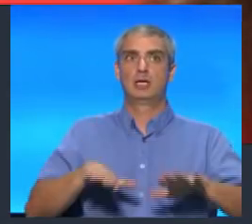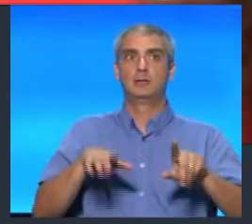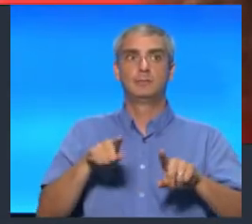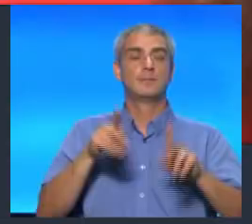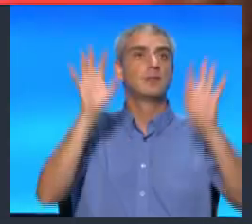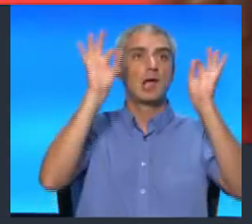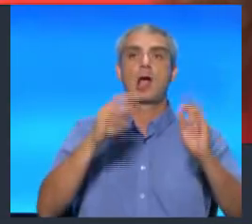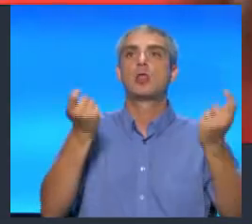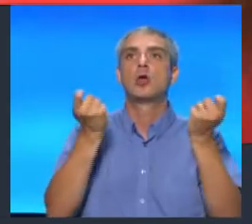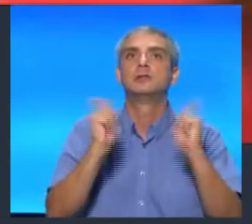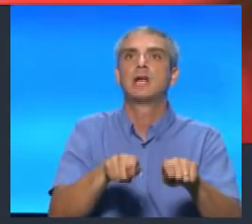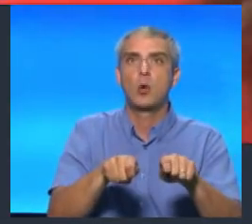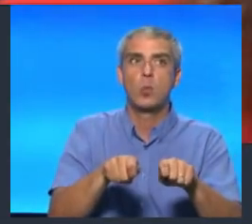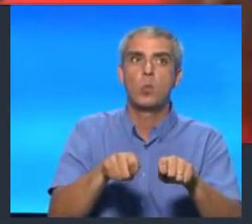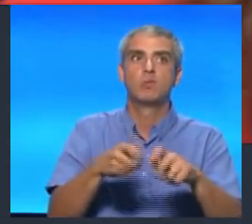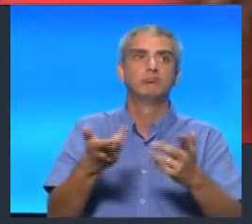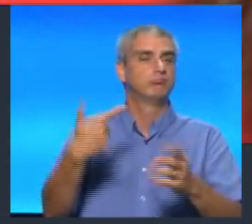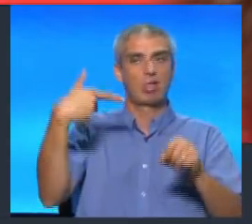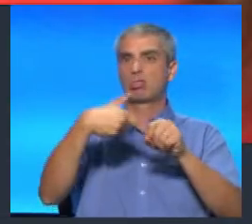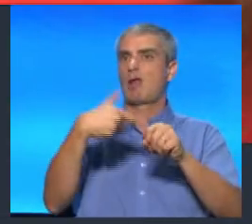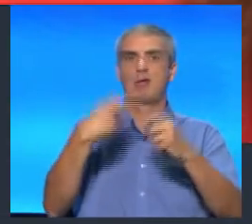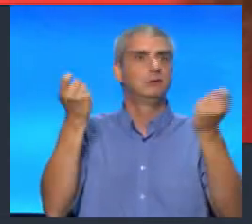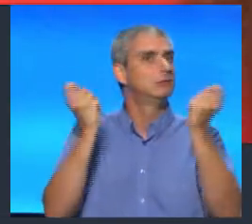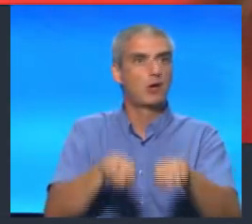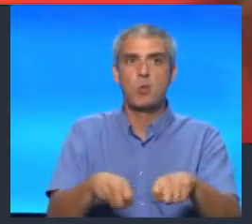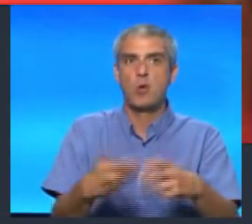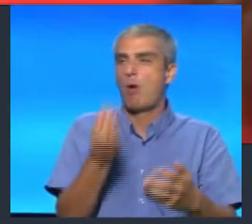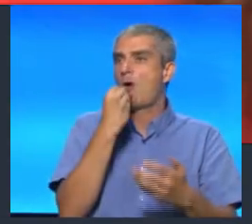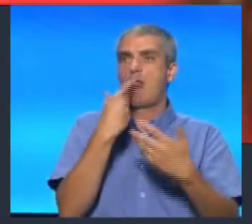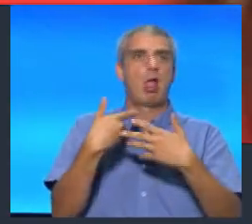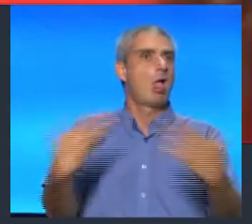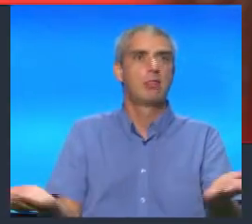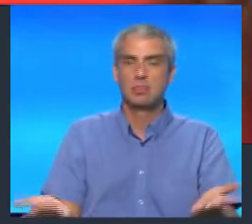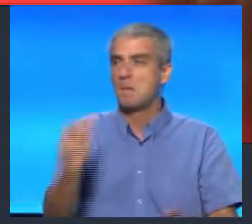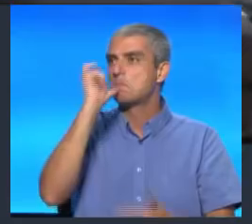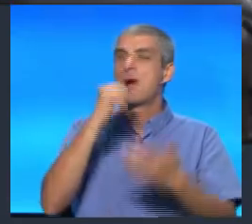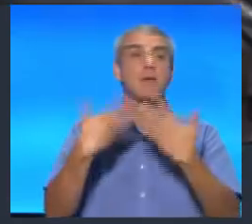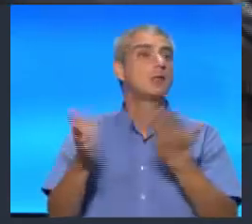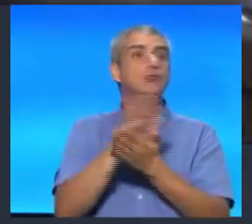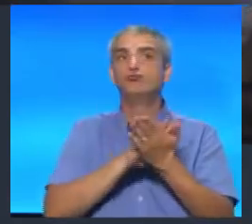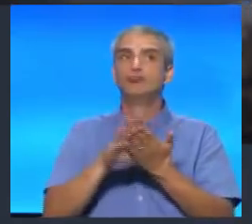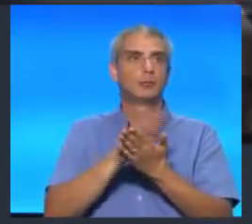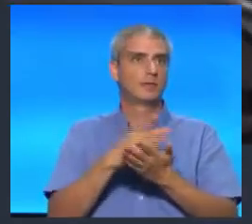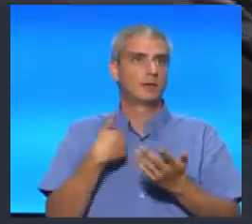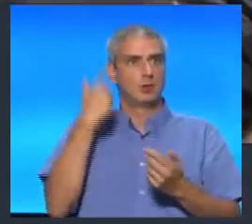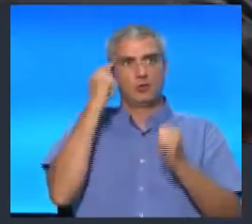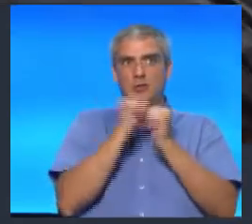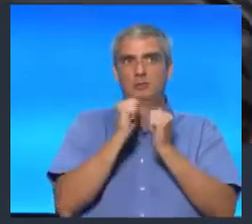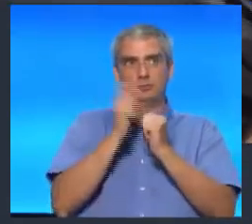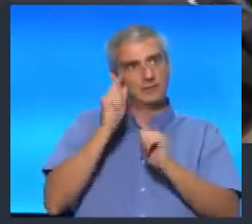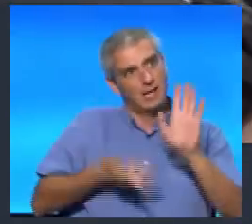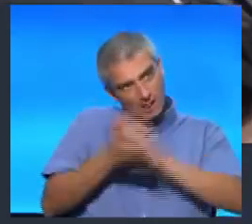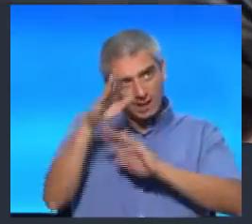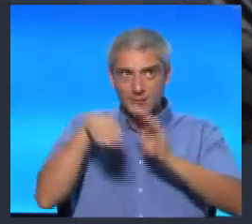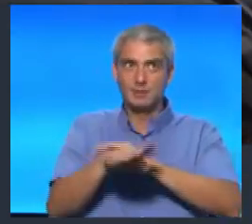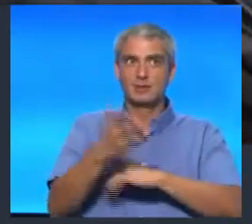are closed. Gas stations are closed, so no food, no water, nothing available. We're stupid. We should have come to the shelters